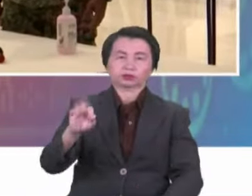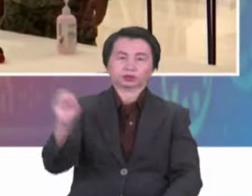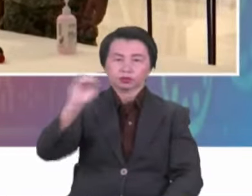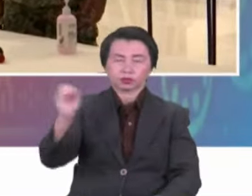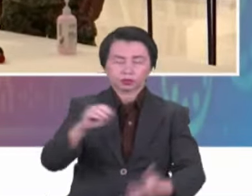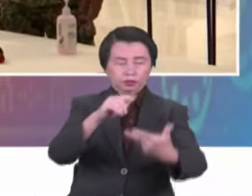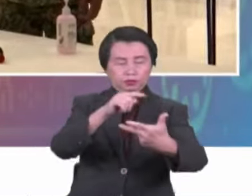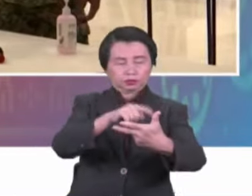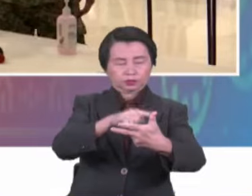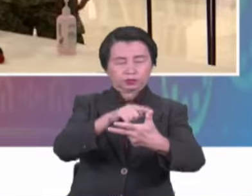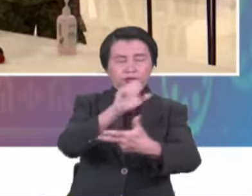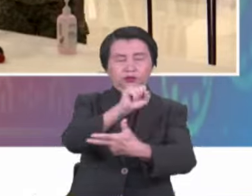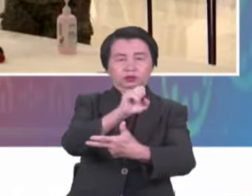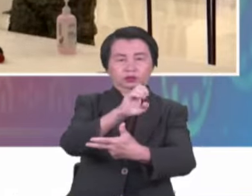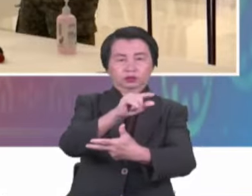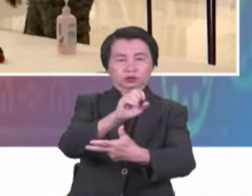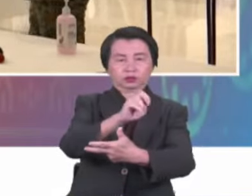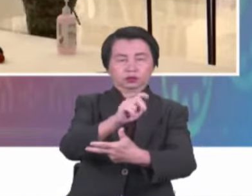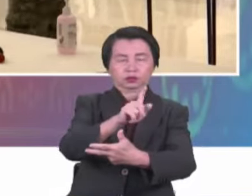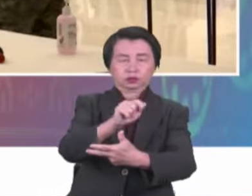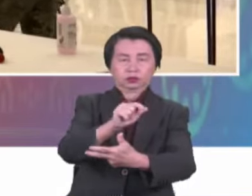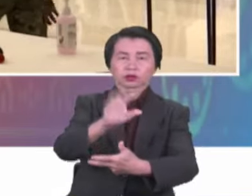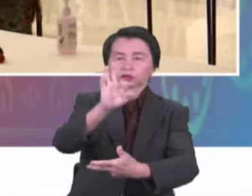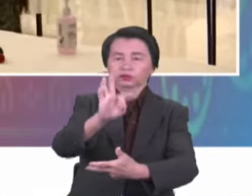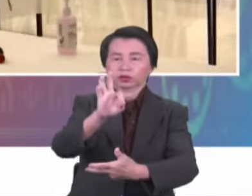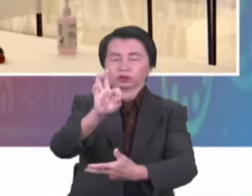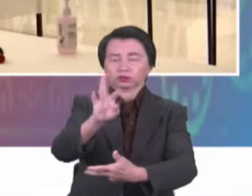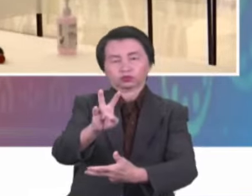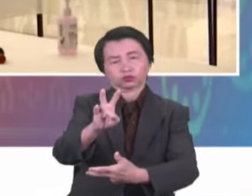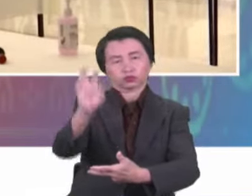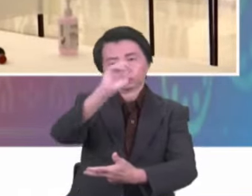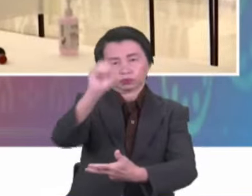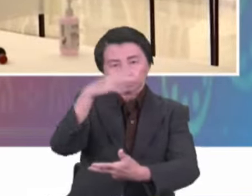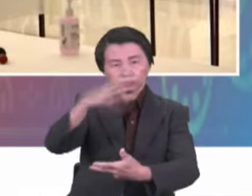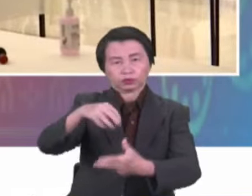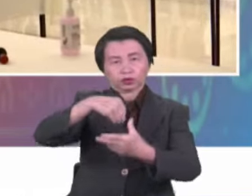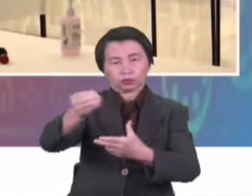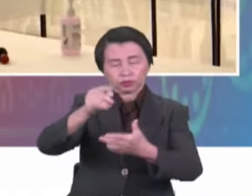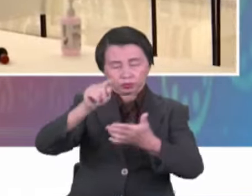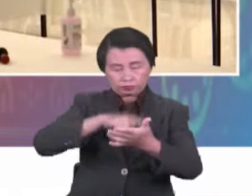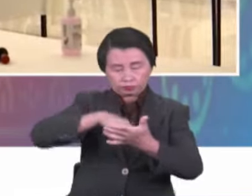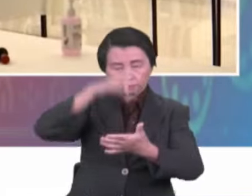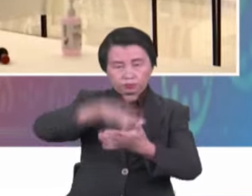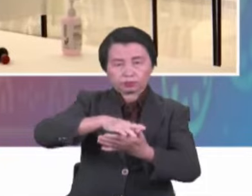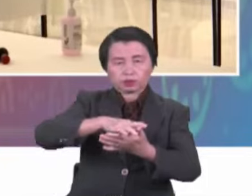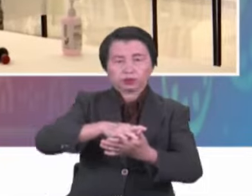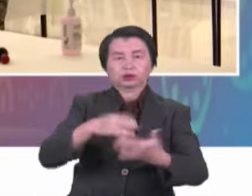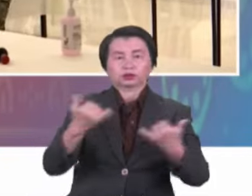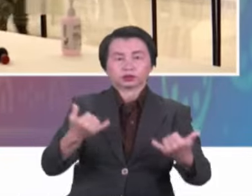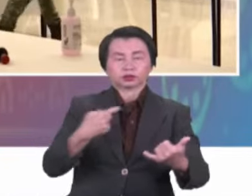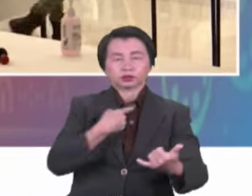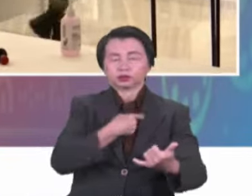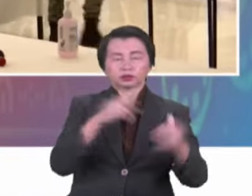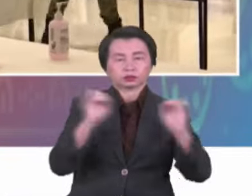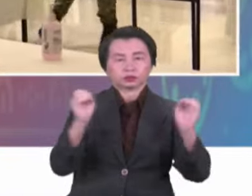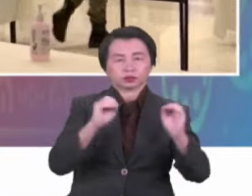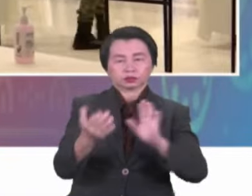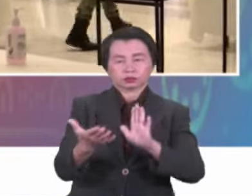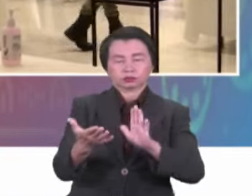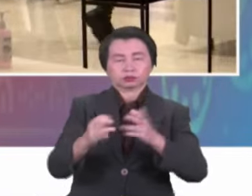Segenting saja kita jangkakan 97% lah telah keluar mengundi. Kita juga tidak menghadapi banyak masalah lah